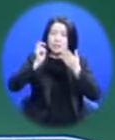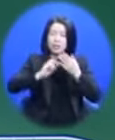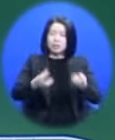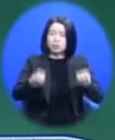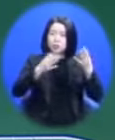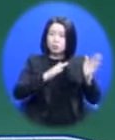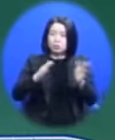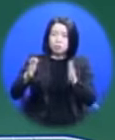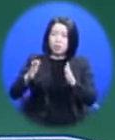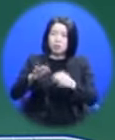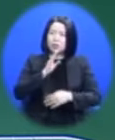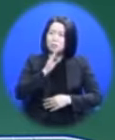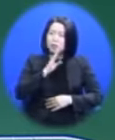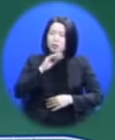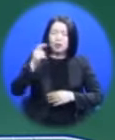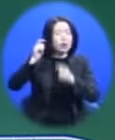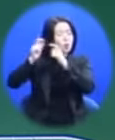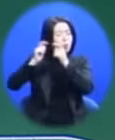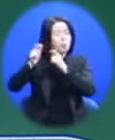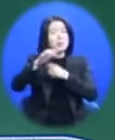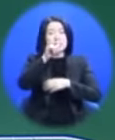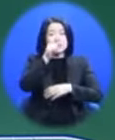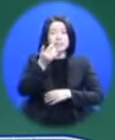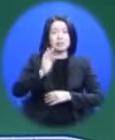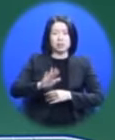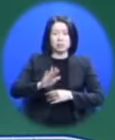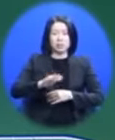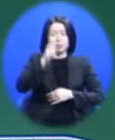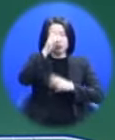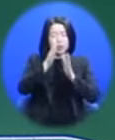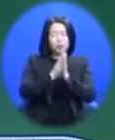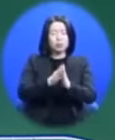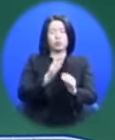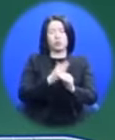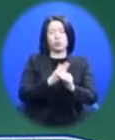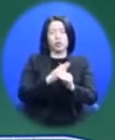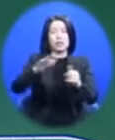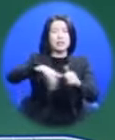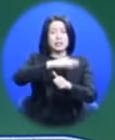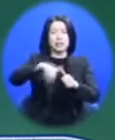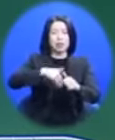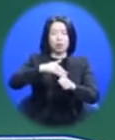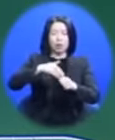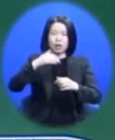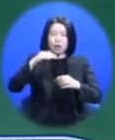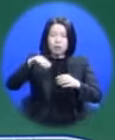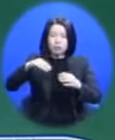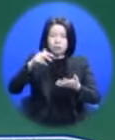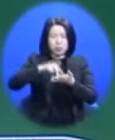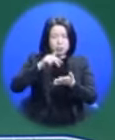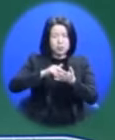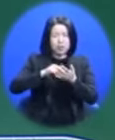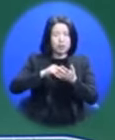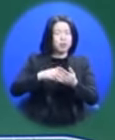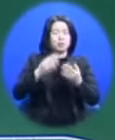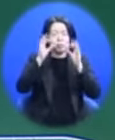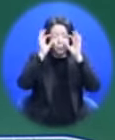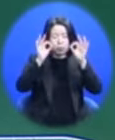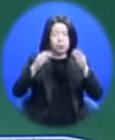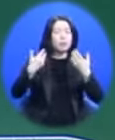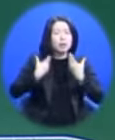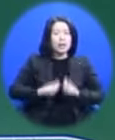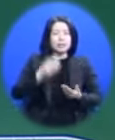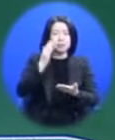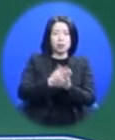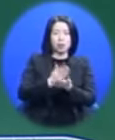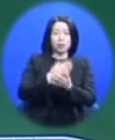맞는가 고민되기도 하였지만은 기도 중에 상황과 환경만을 바라보고 낙심하지 말고